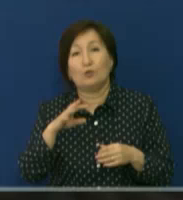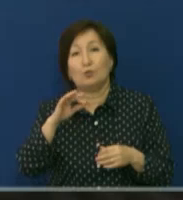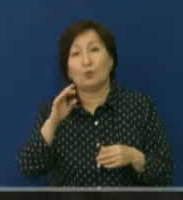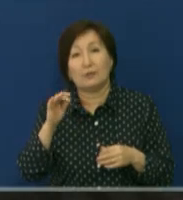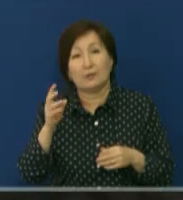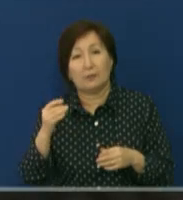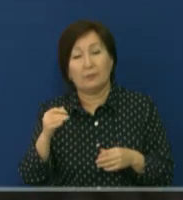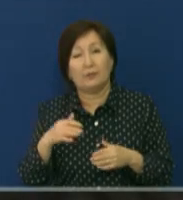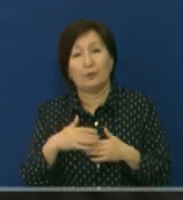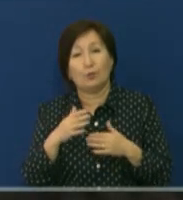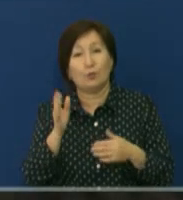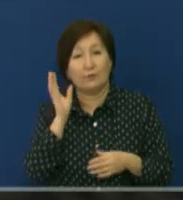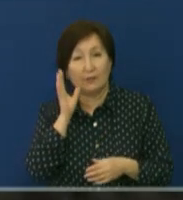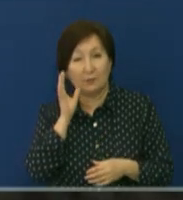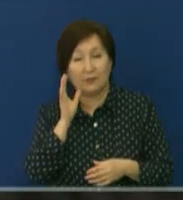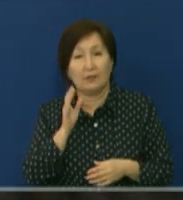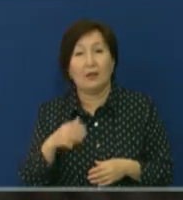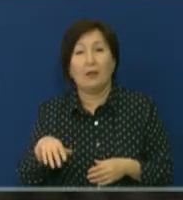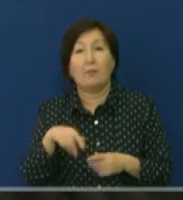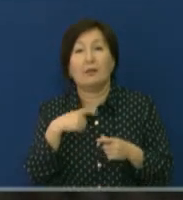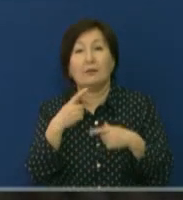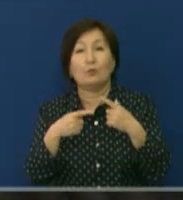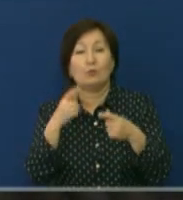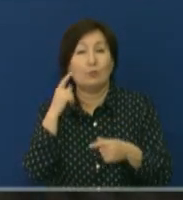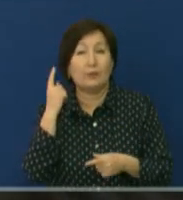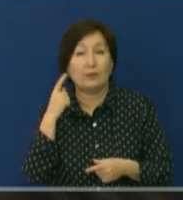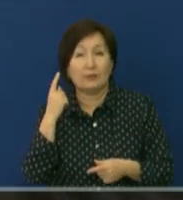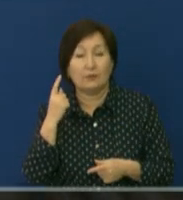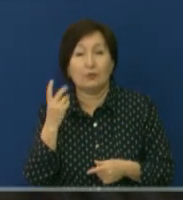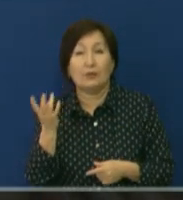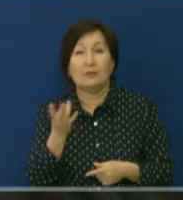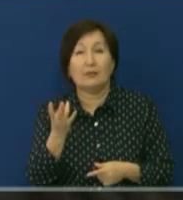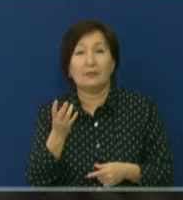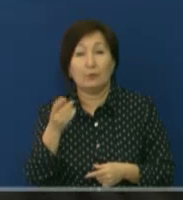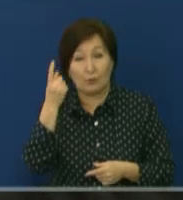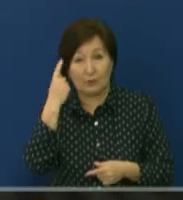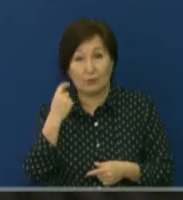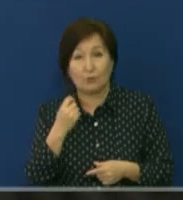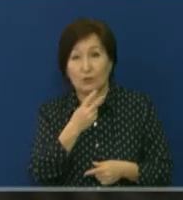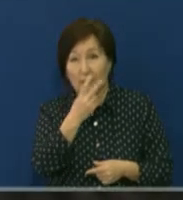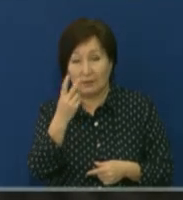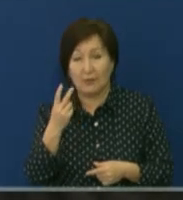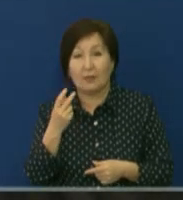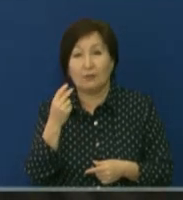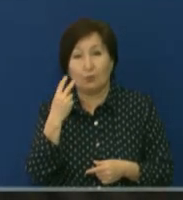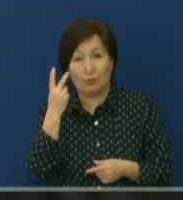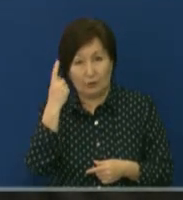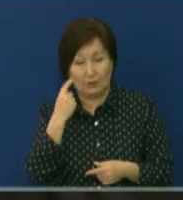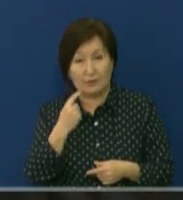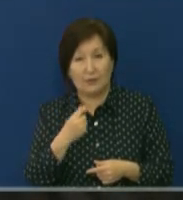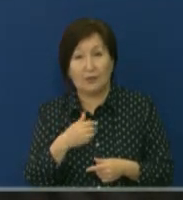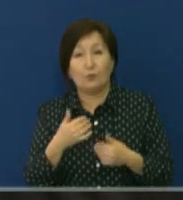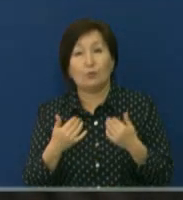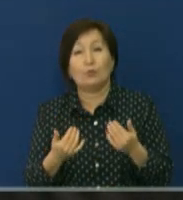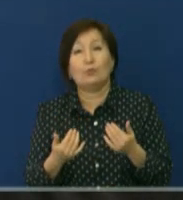молодому поколению это впитывать знания и изучать историю название наших земель тем самым мы стремимся сформировать наш духовный